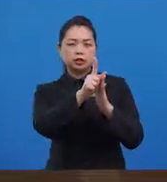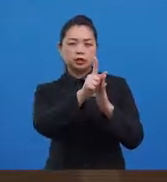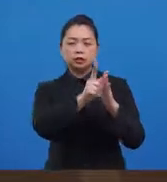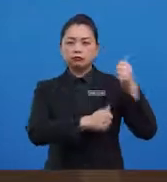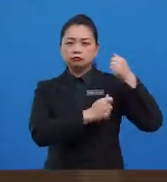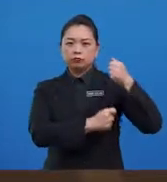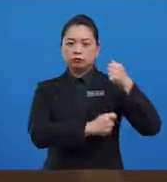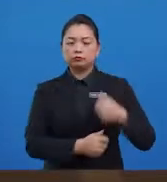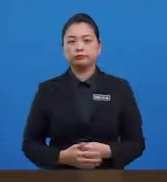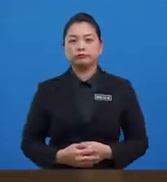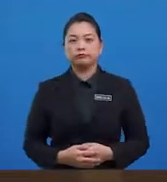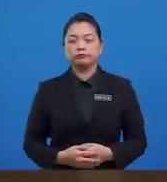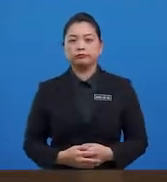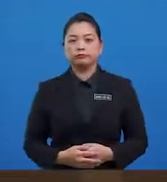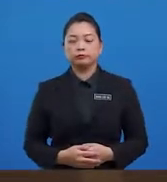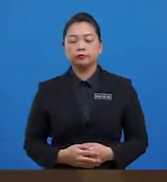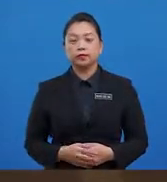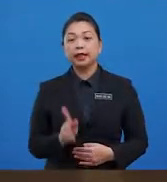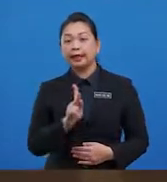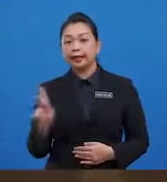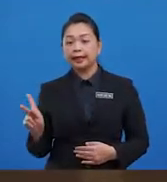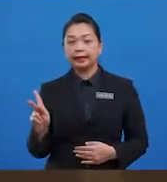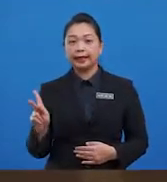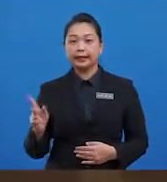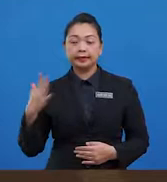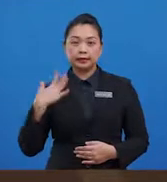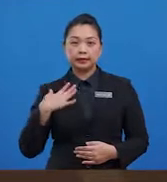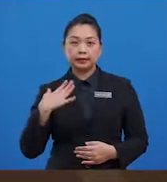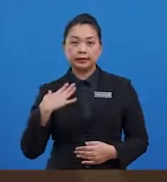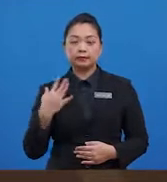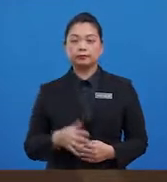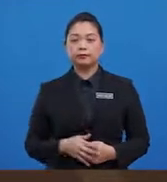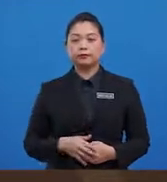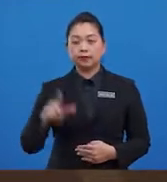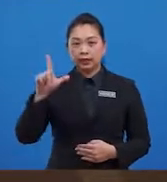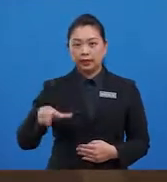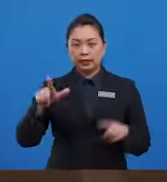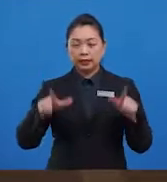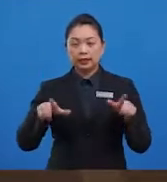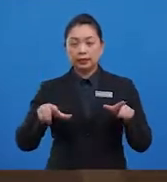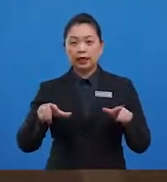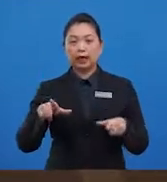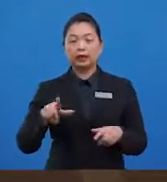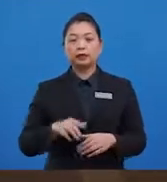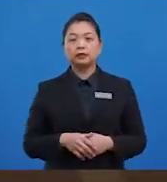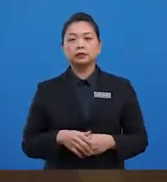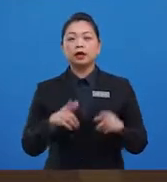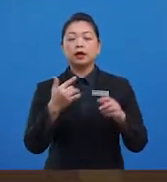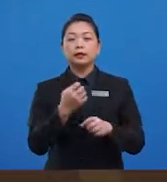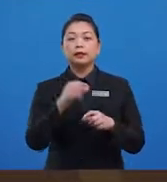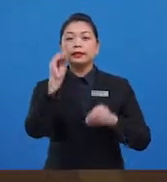Manakala pada bahagian kanan dada pula, dihiasi dengan aiguillette berwarna